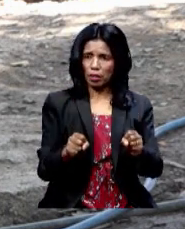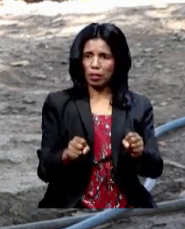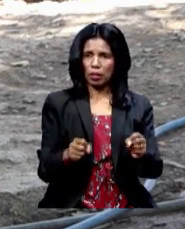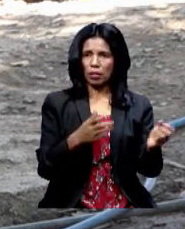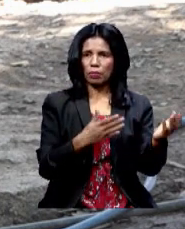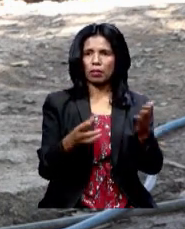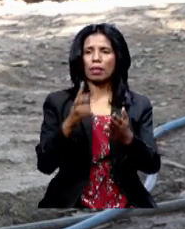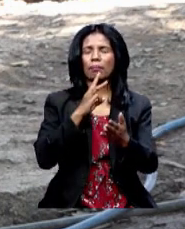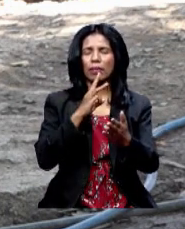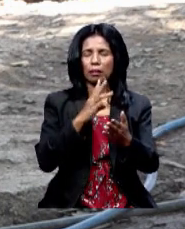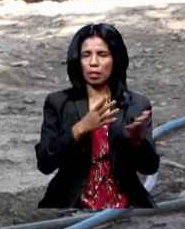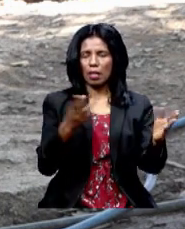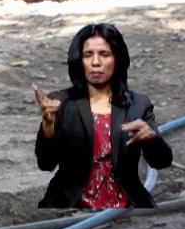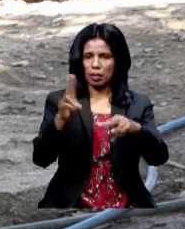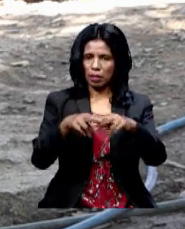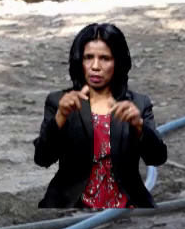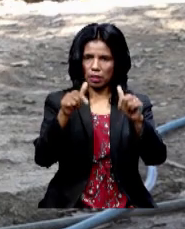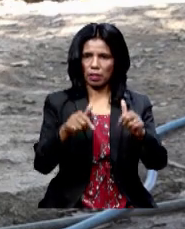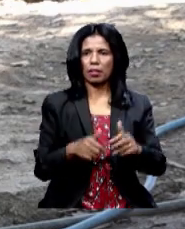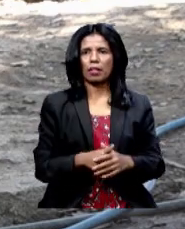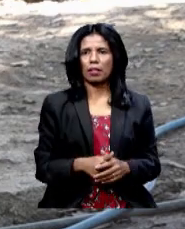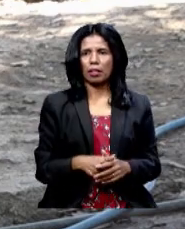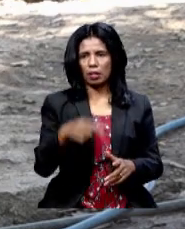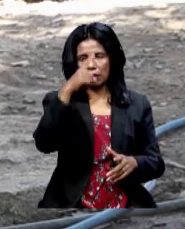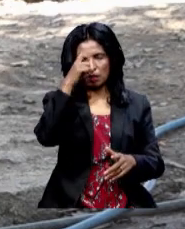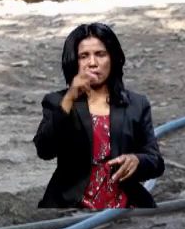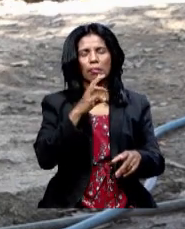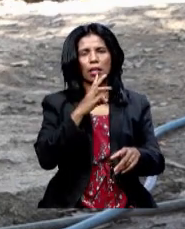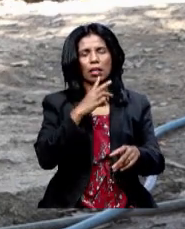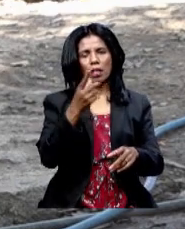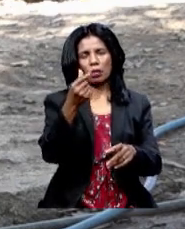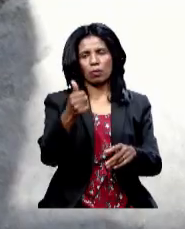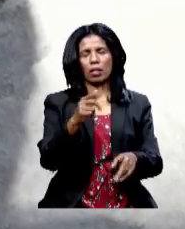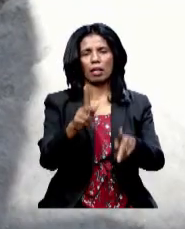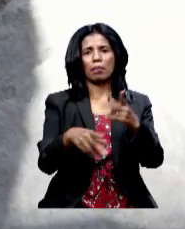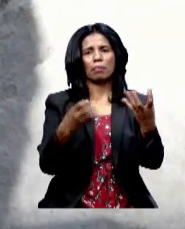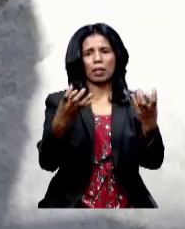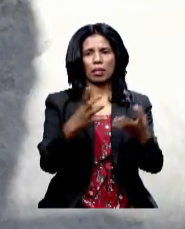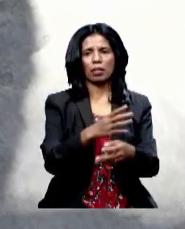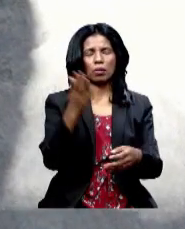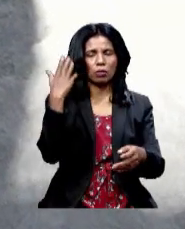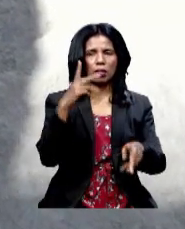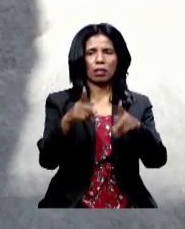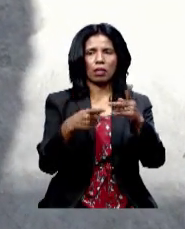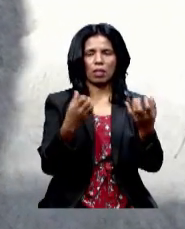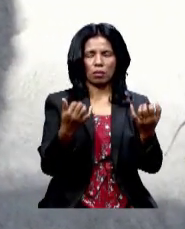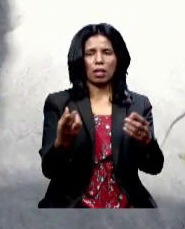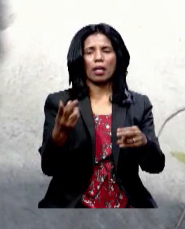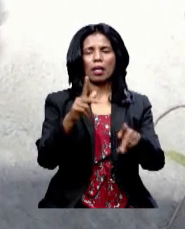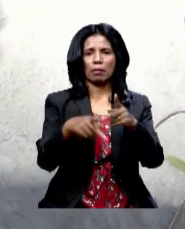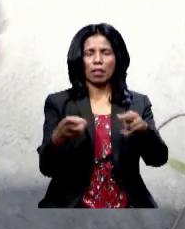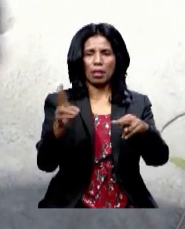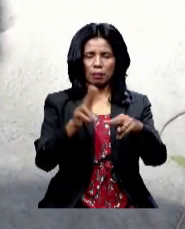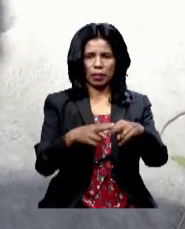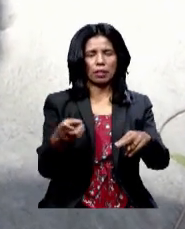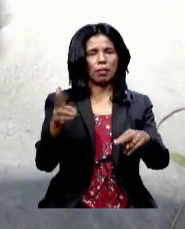siru mai aumenta tan ni aumenta tan ta be level cover pulusan tan pulusan sai ulu pulusan menu ja ora pulusan sai halo